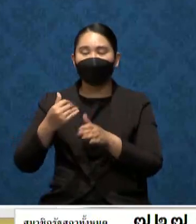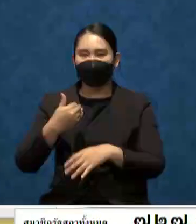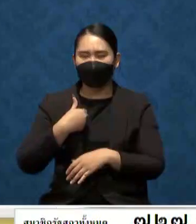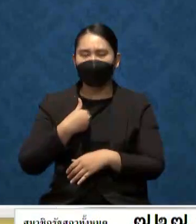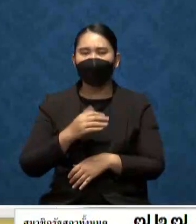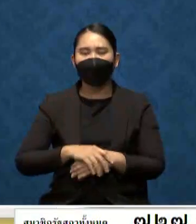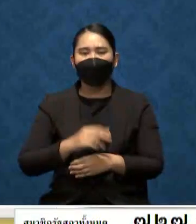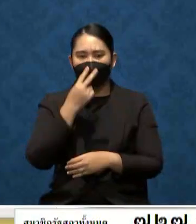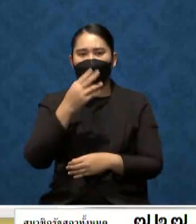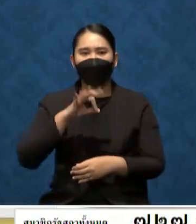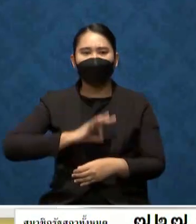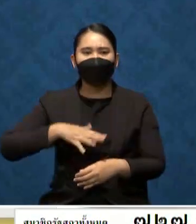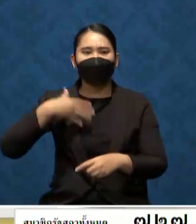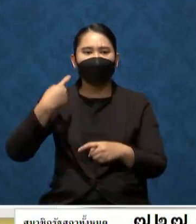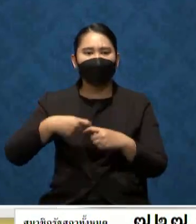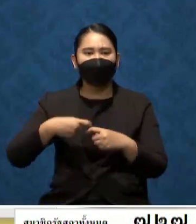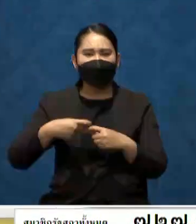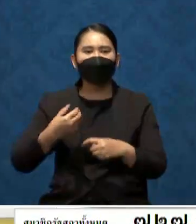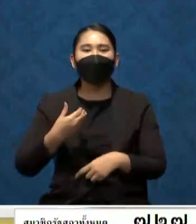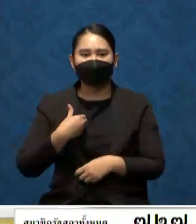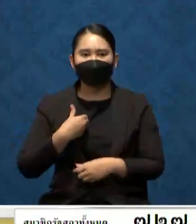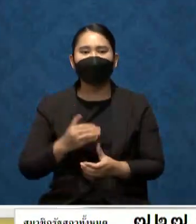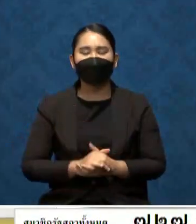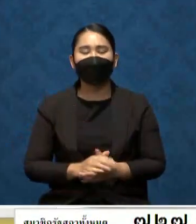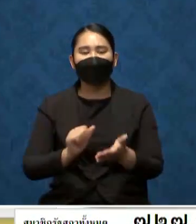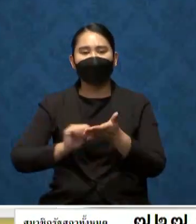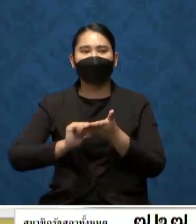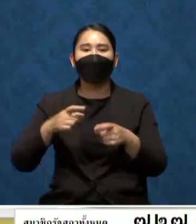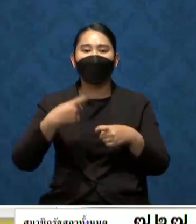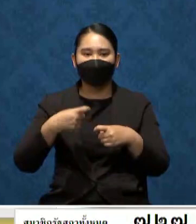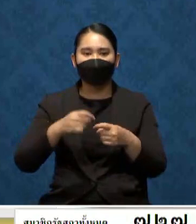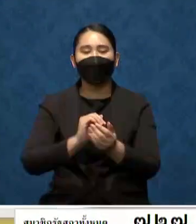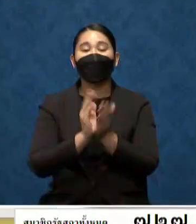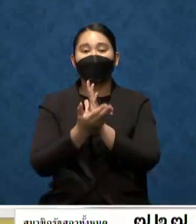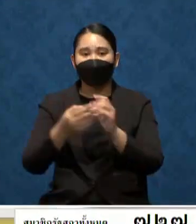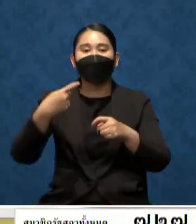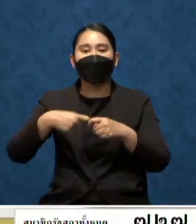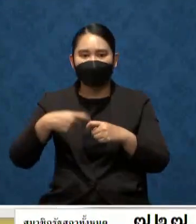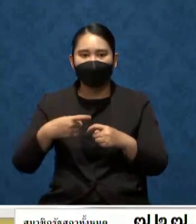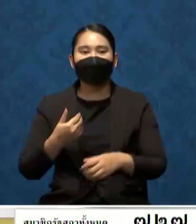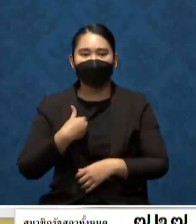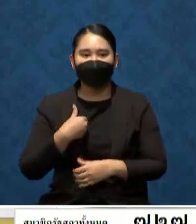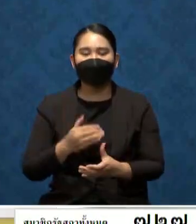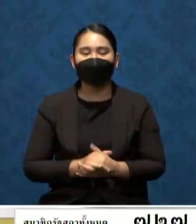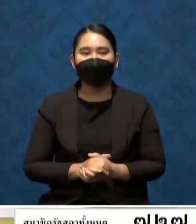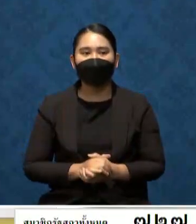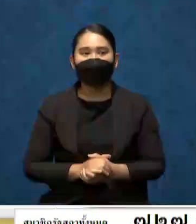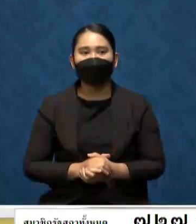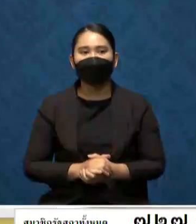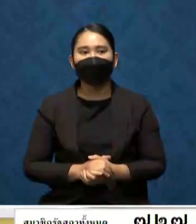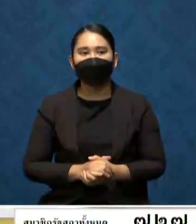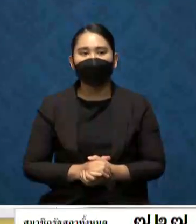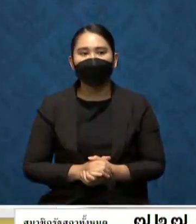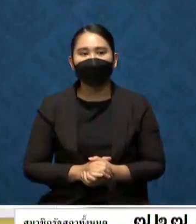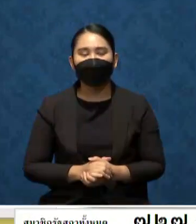ความยากลำบากในการที่จะแก้ไขหรือปรับปรุงให้เหมาะสมกับบริบทและส